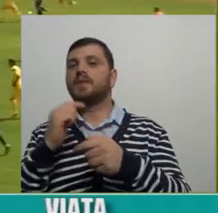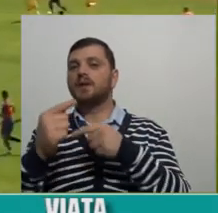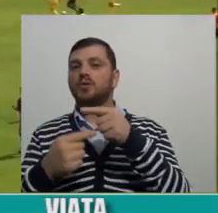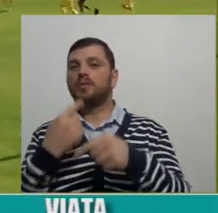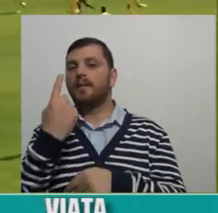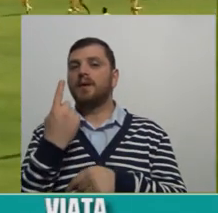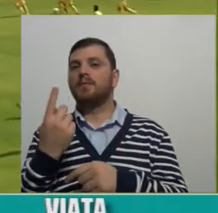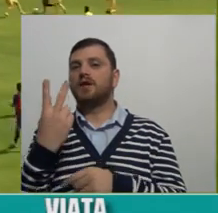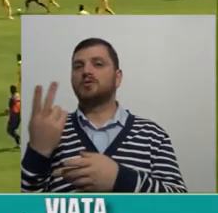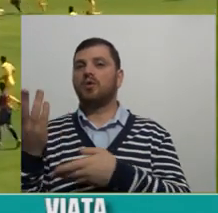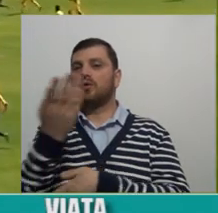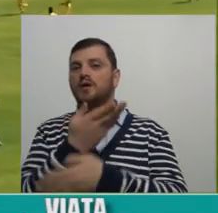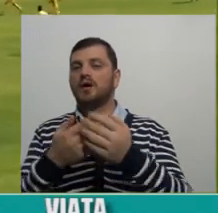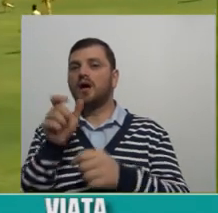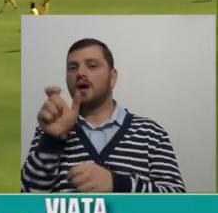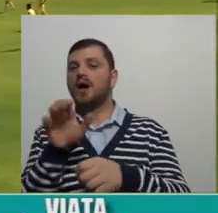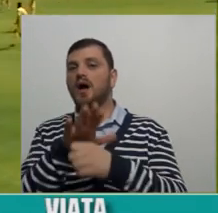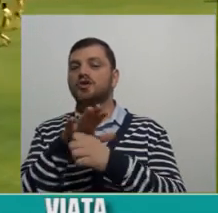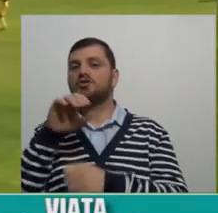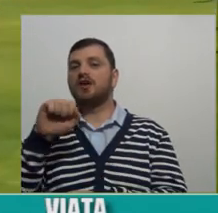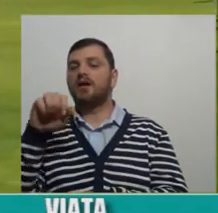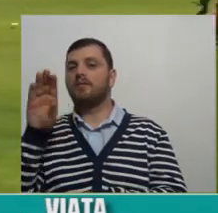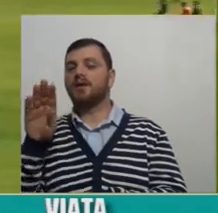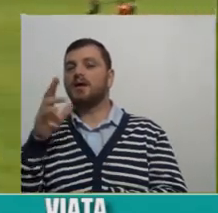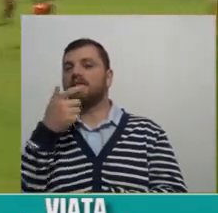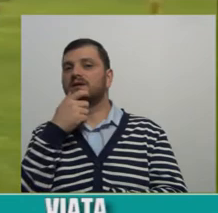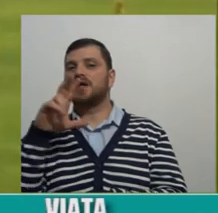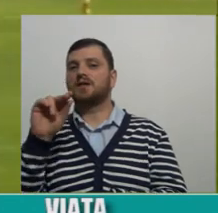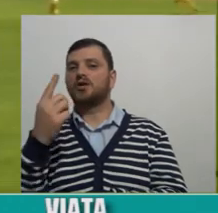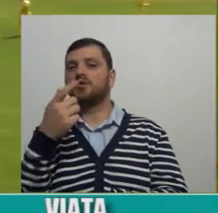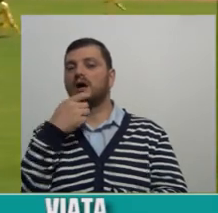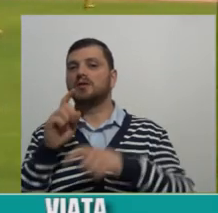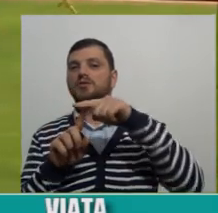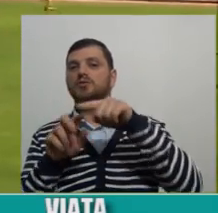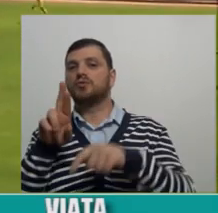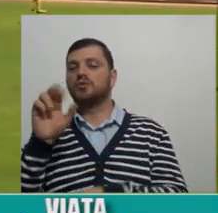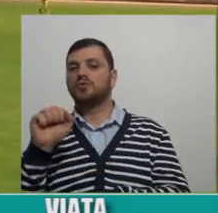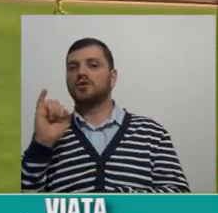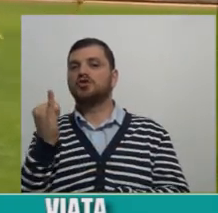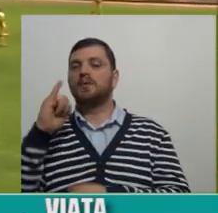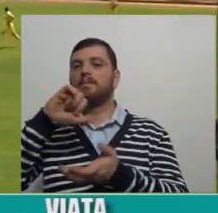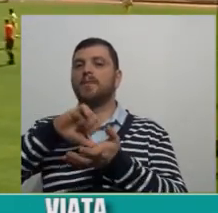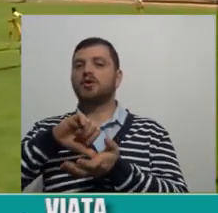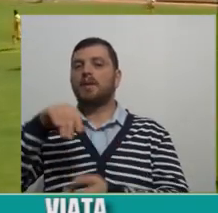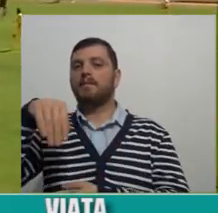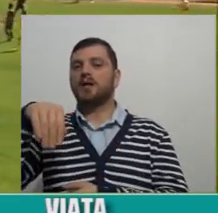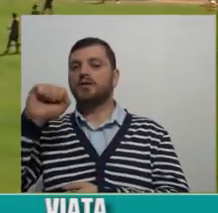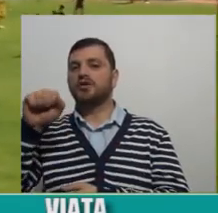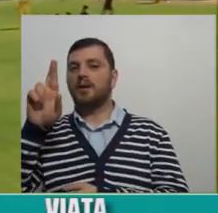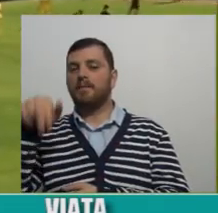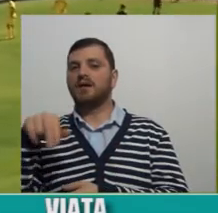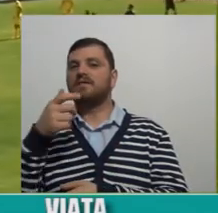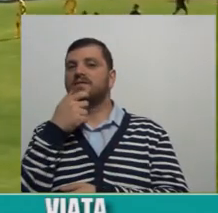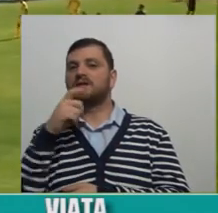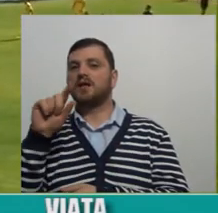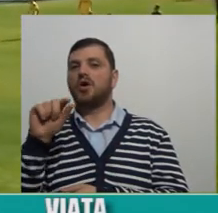reunire. După primele 2 veniri, atacantul Ștefan Blănaru, în vârstă de 31 de ani de la Turi Soltul, și mijlocașul Marian